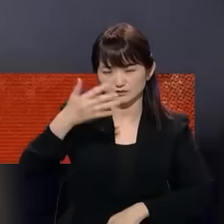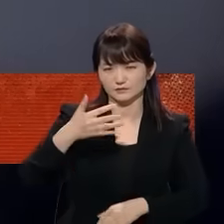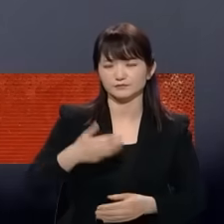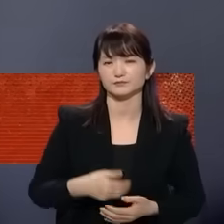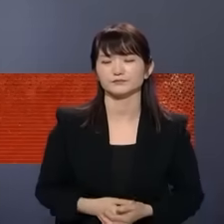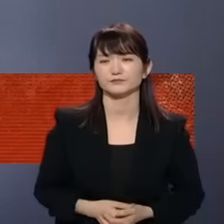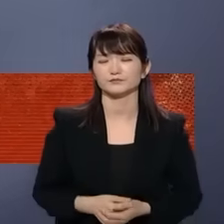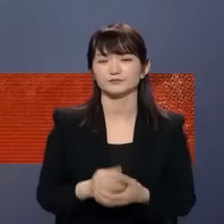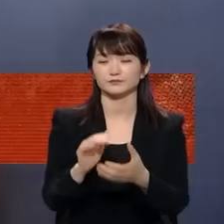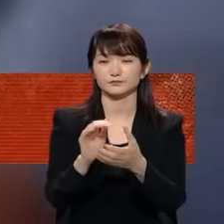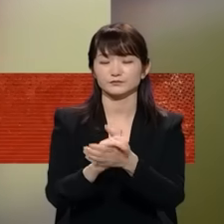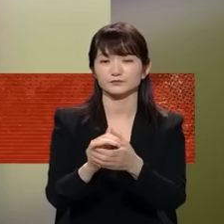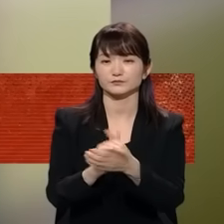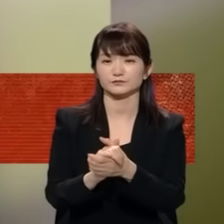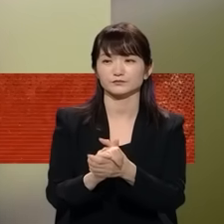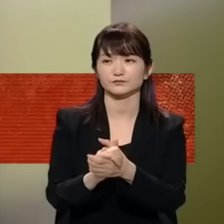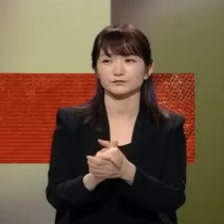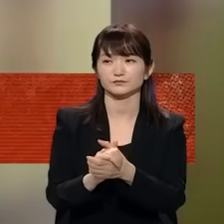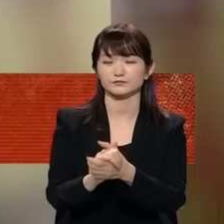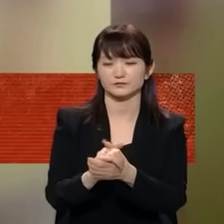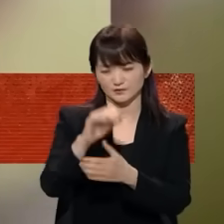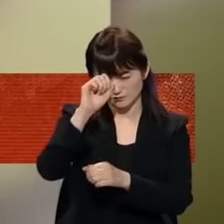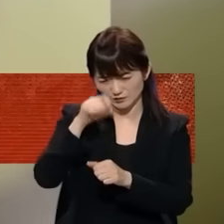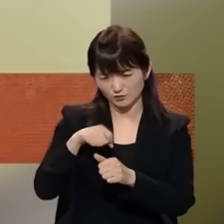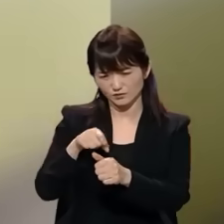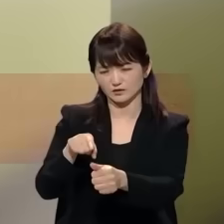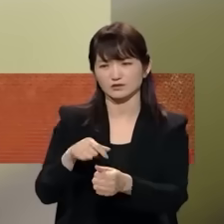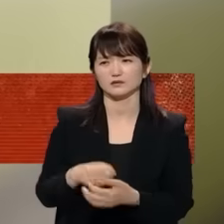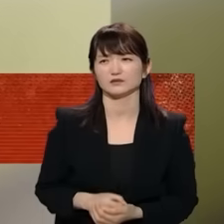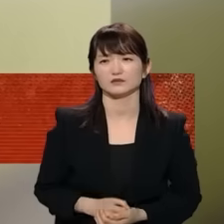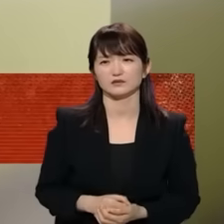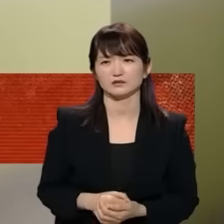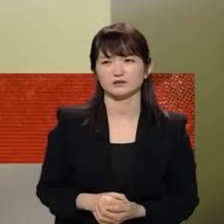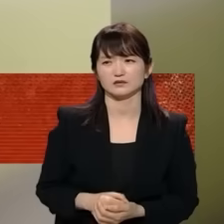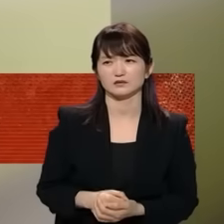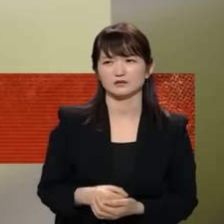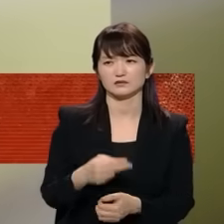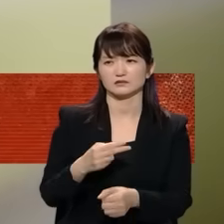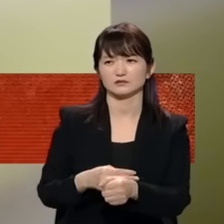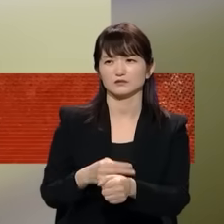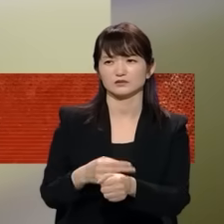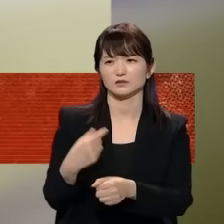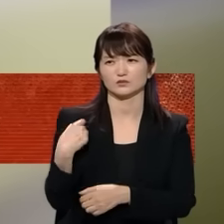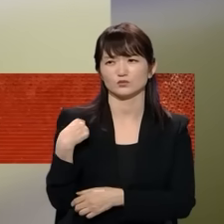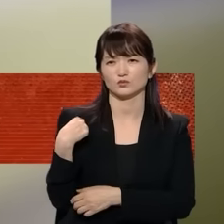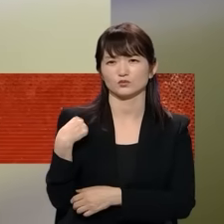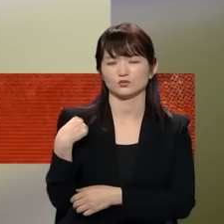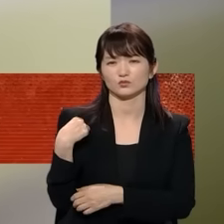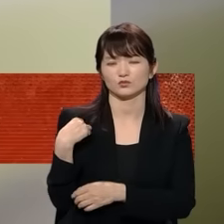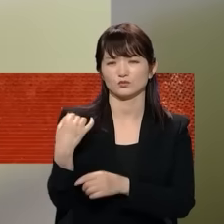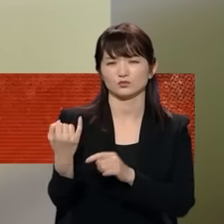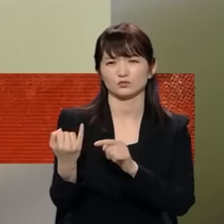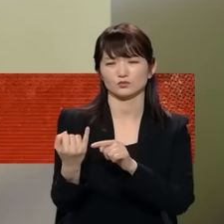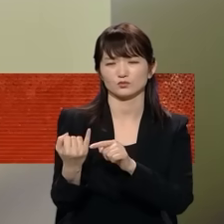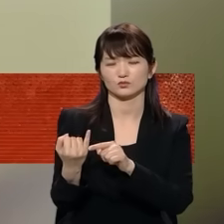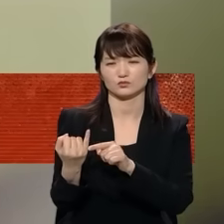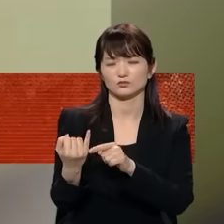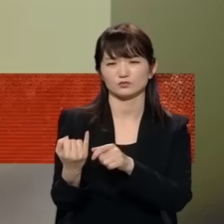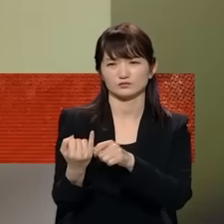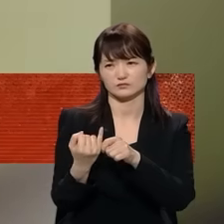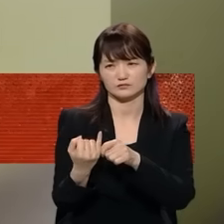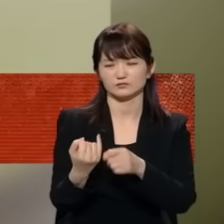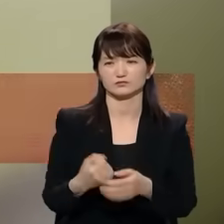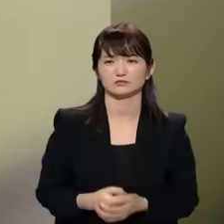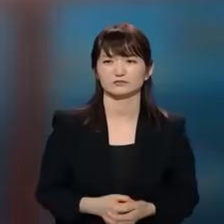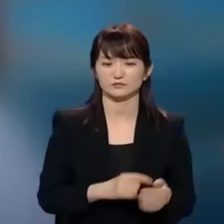뭐 친구들 뭐 또 발로 차고 뭐 선생님 옷도 찢고 지금 무는 것 같아요. 같은 반 학부모들 이제 저